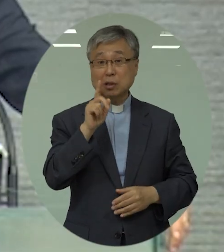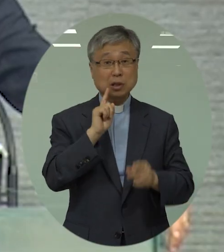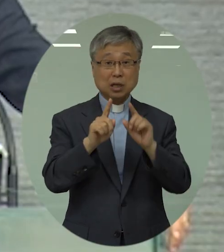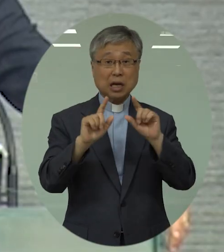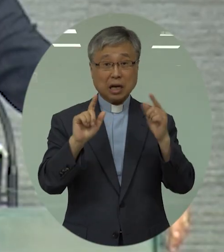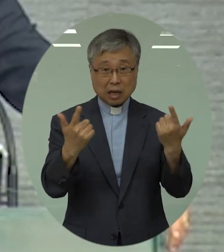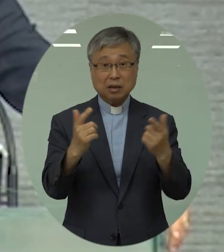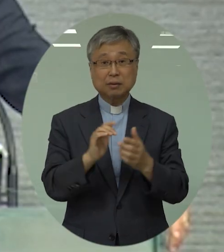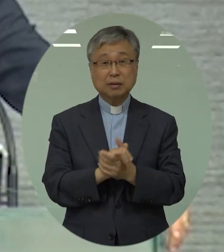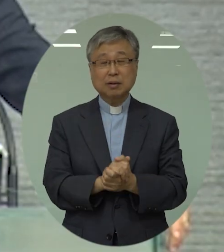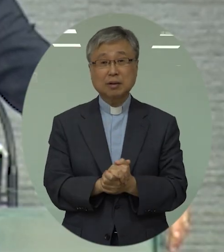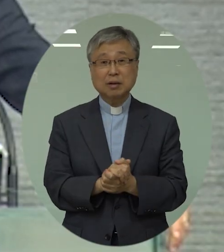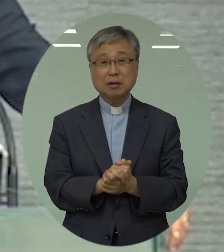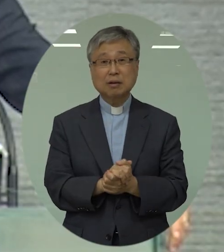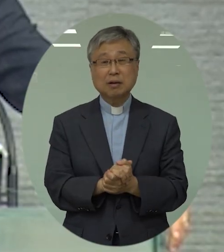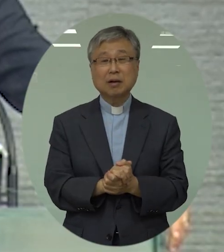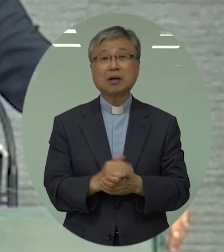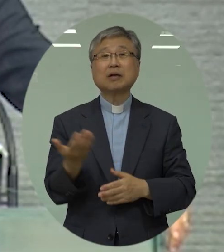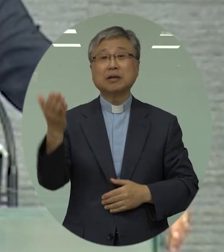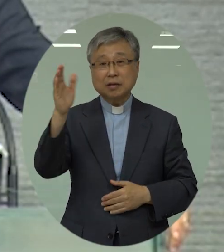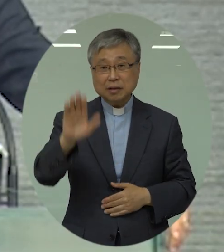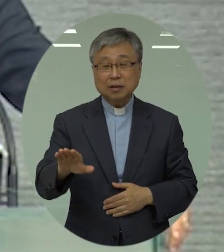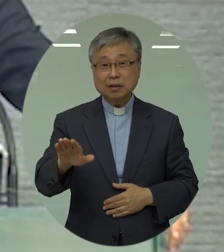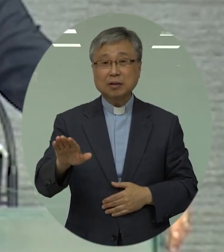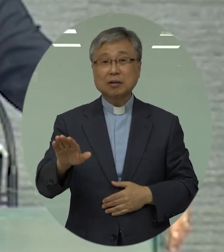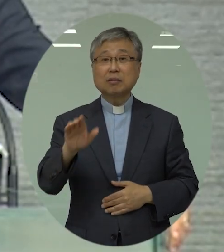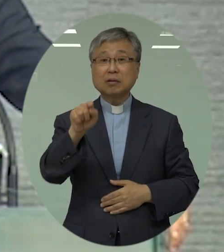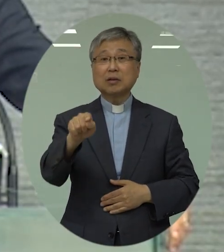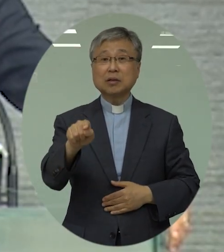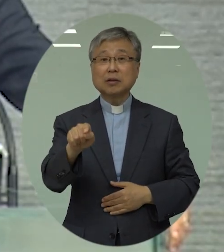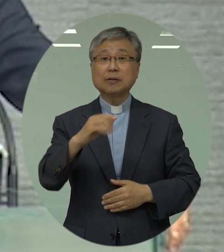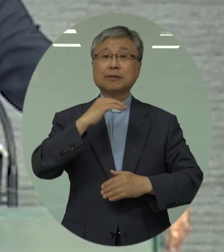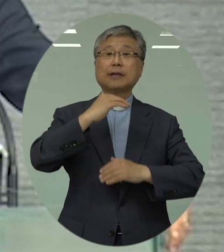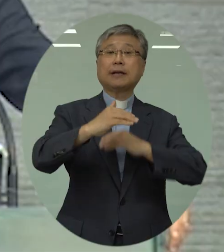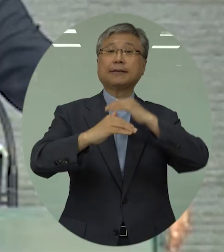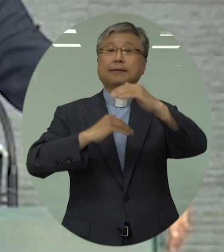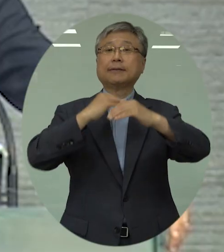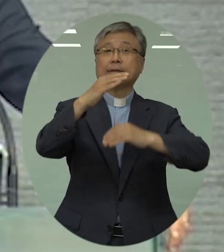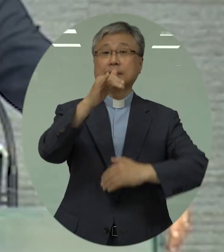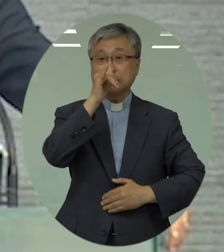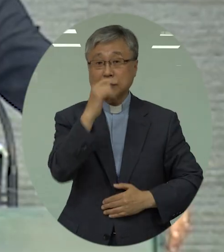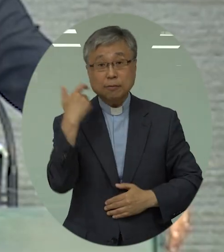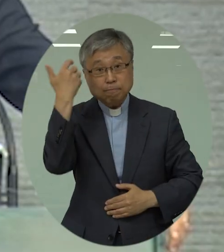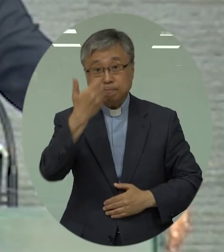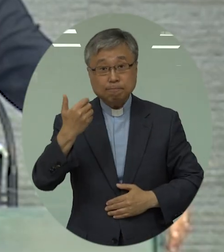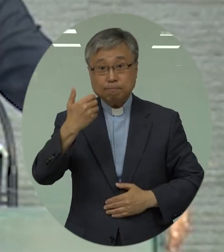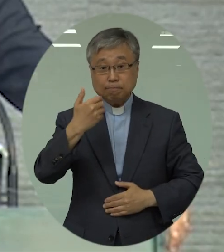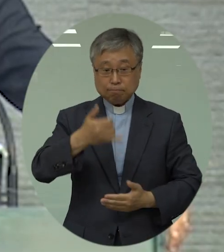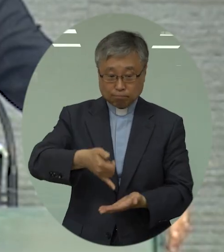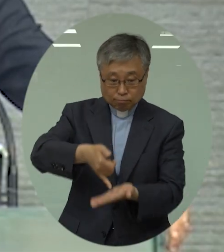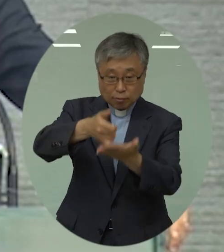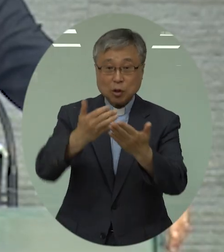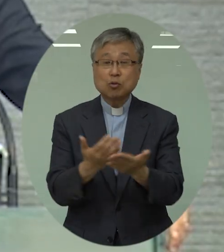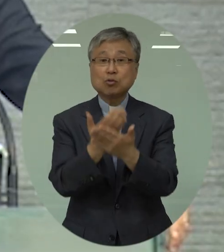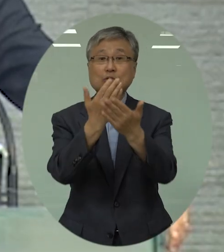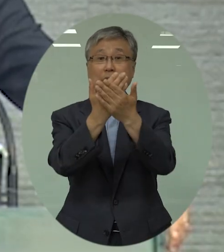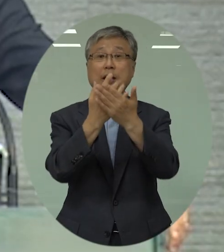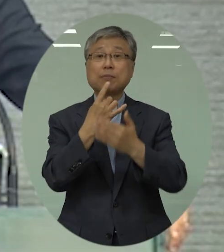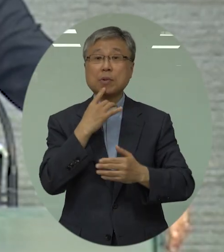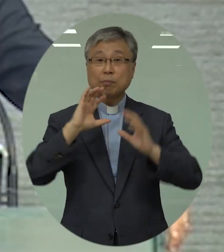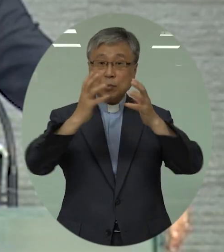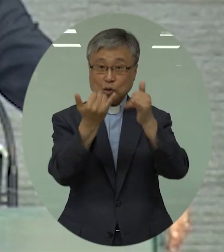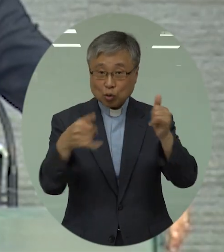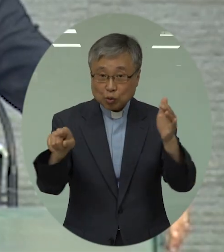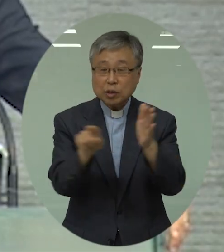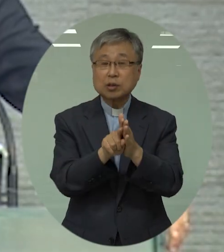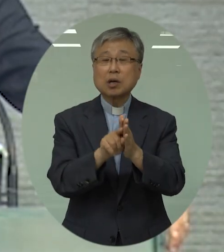아니에요. 네. 그런데 거기에도 단계가 있어요. 영적으로 성숙해야 그 다음에 민족을 위해서 나라를